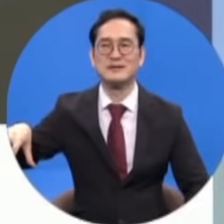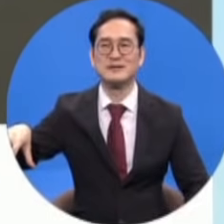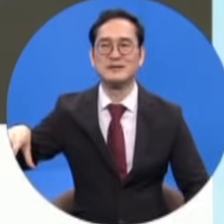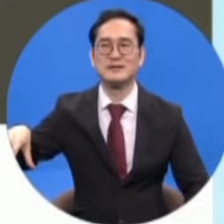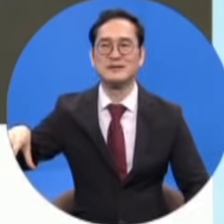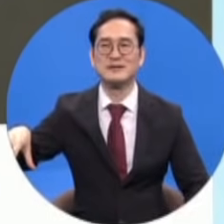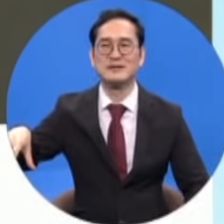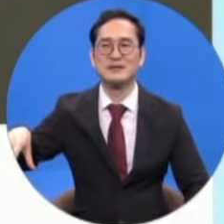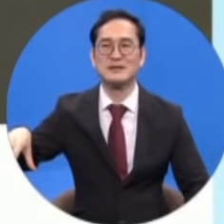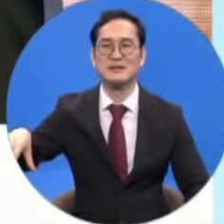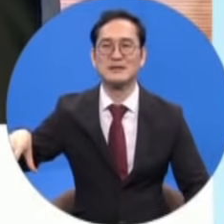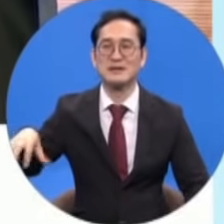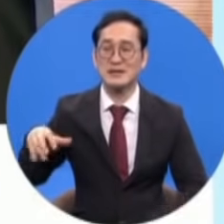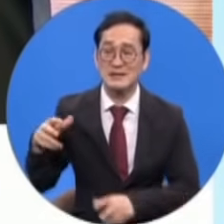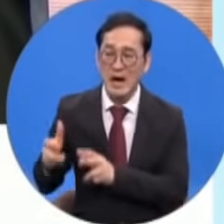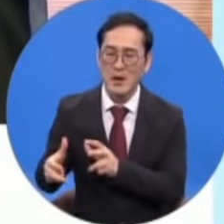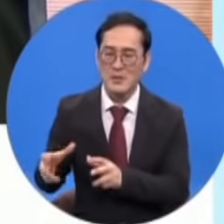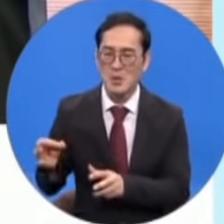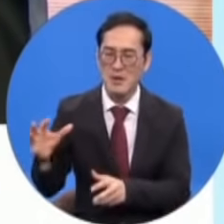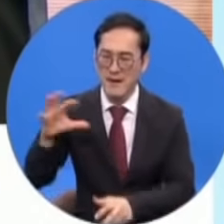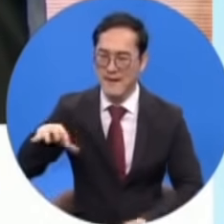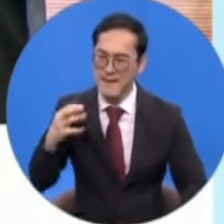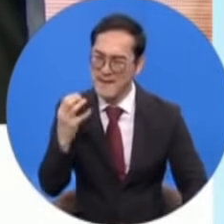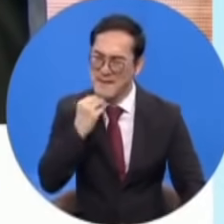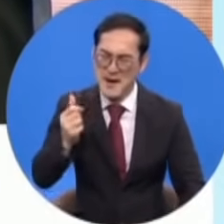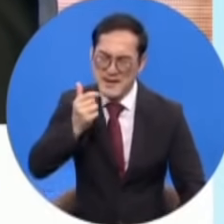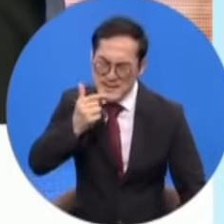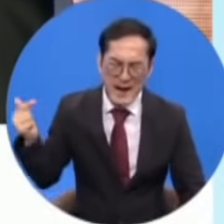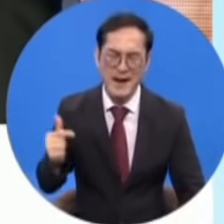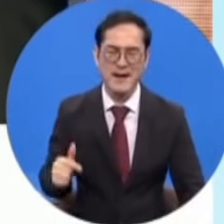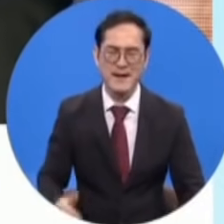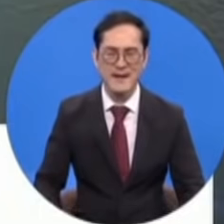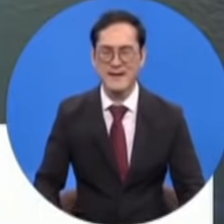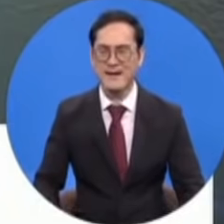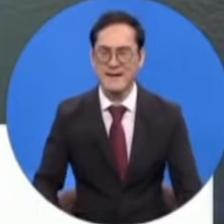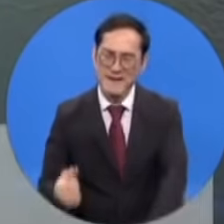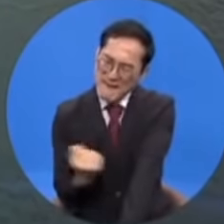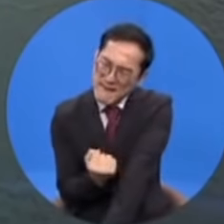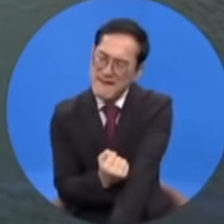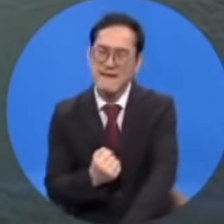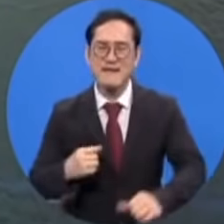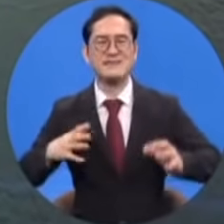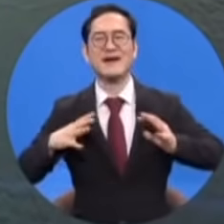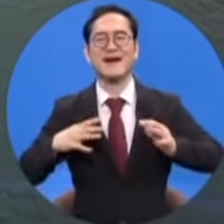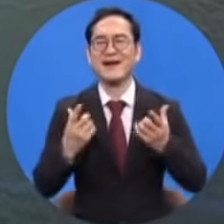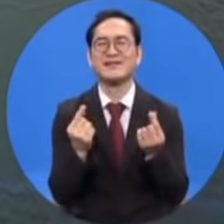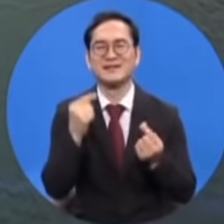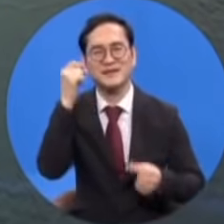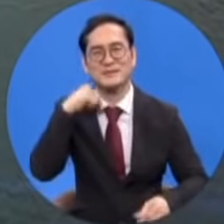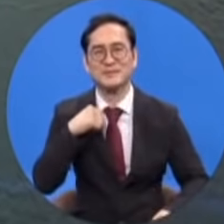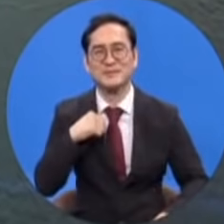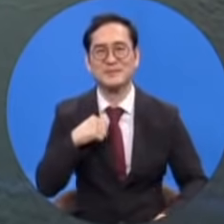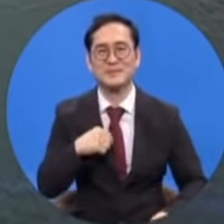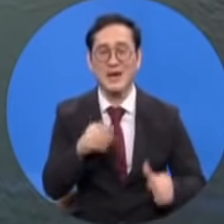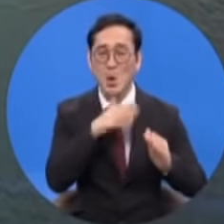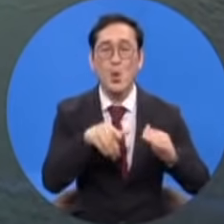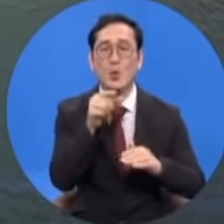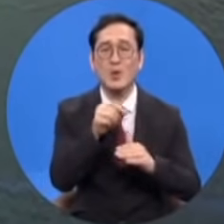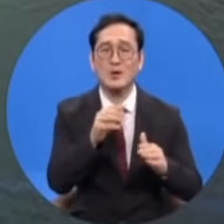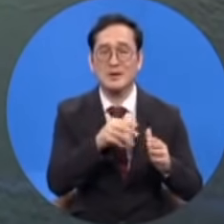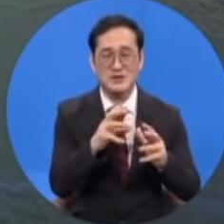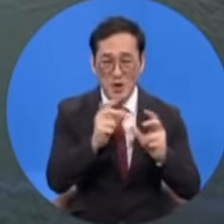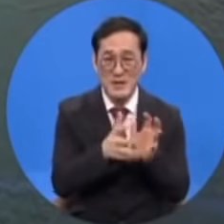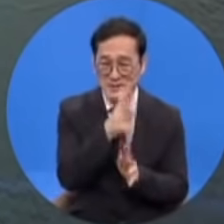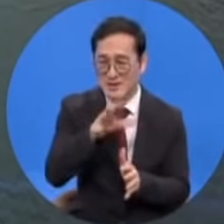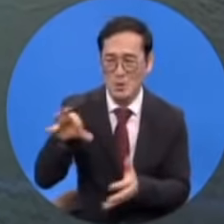이라는 게 아닌가 지금 그런 생각까지 듭니다 근데 즉 이재명 지사 측은 5,500원 활 정환 선 부분을 이제 강조하면서